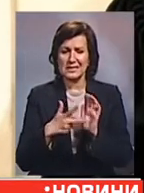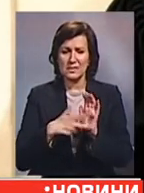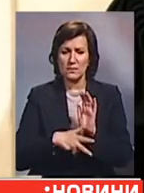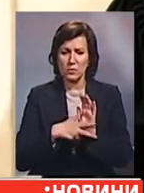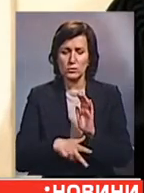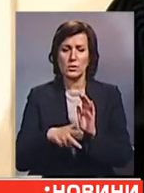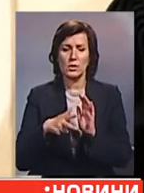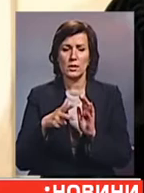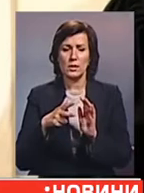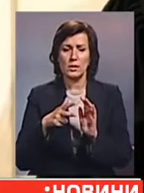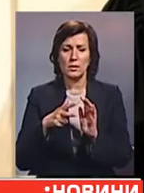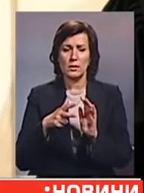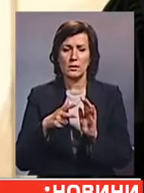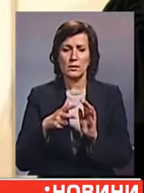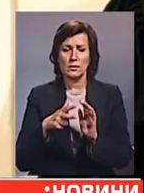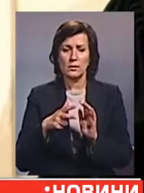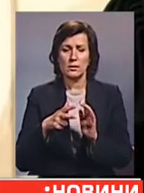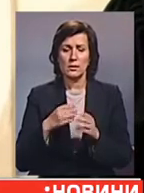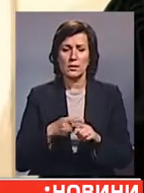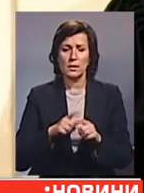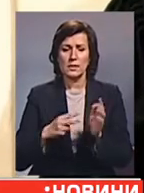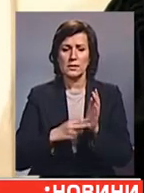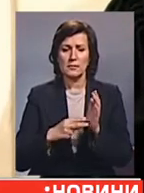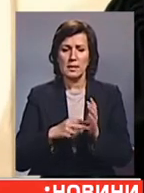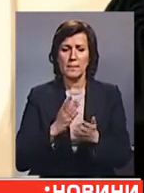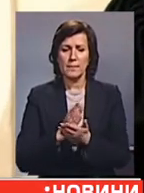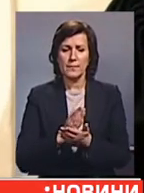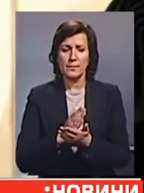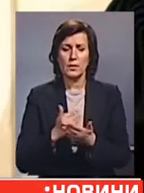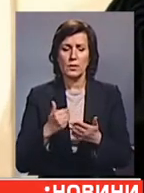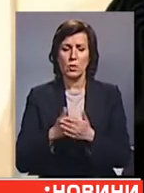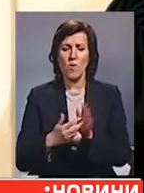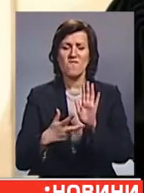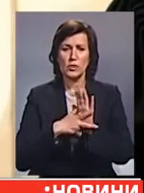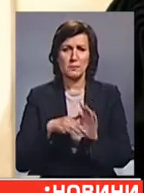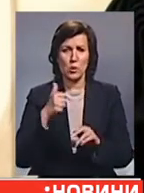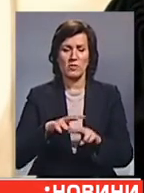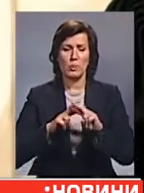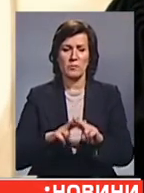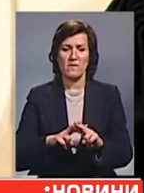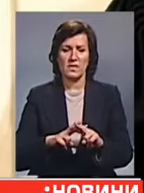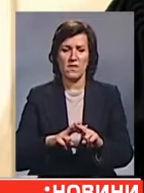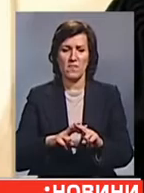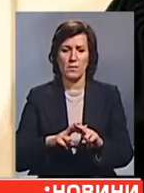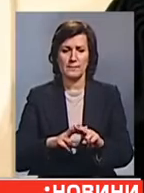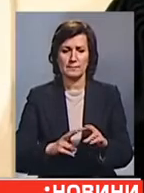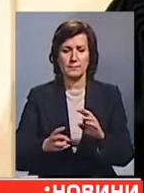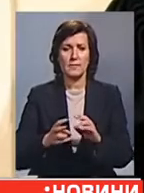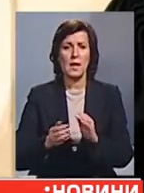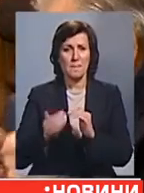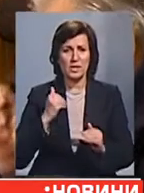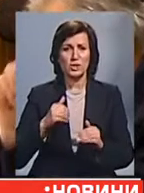частиною 3 статті 190 і застосування статті 70 Кримінального кодексу України до 8 років позбавлення волі. Перший вирок залишити без